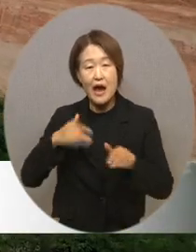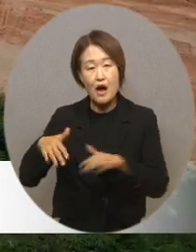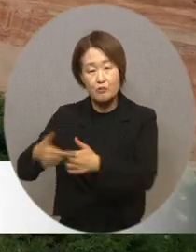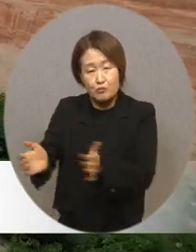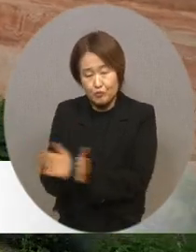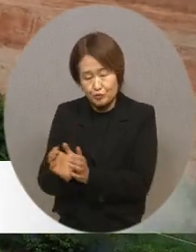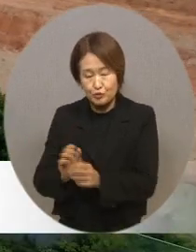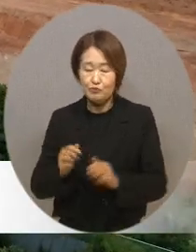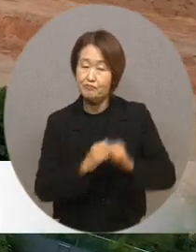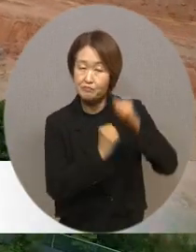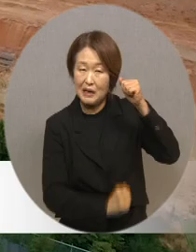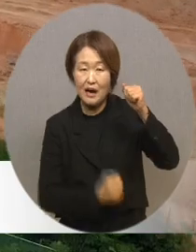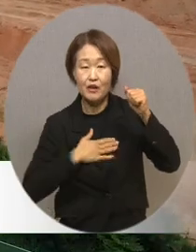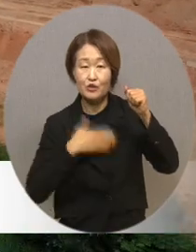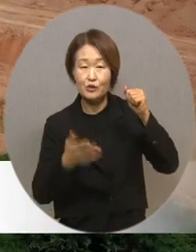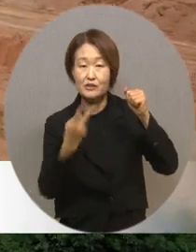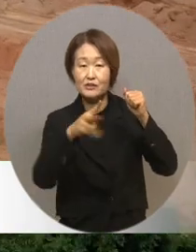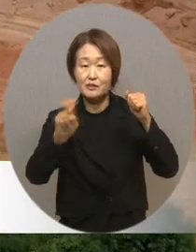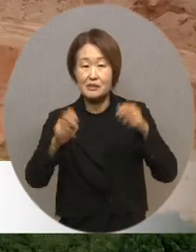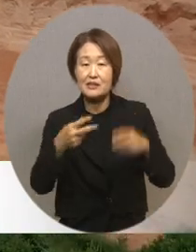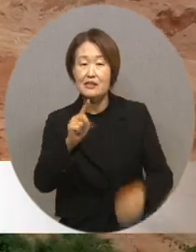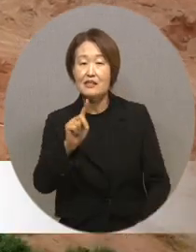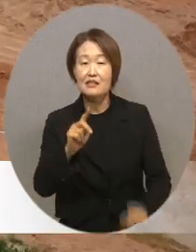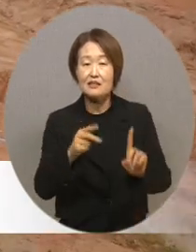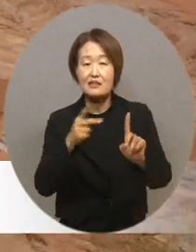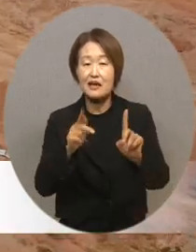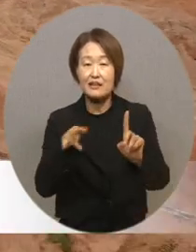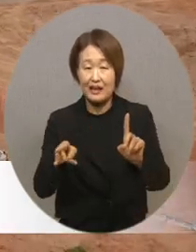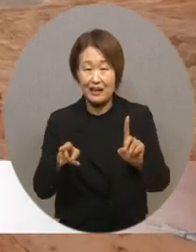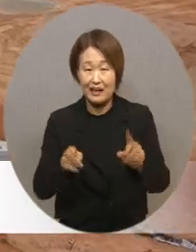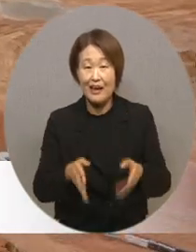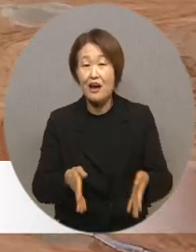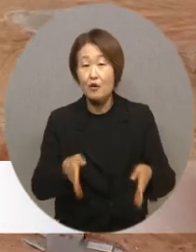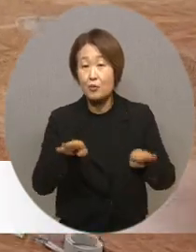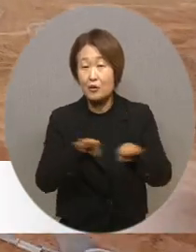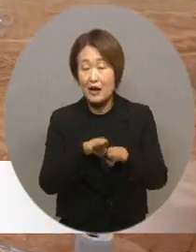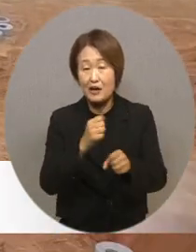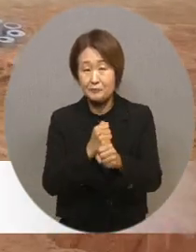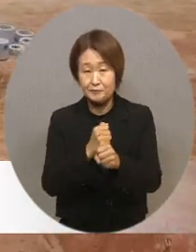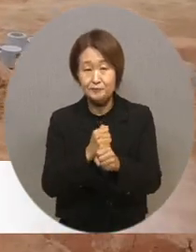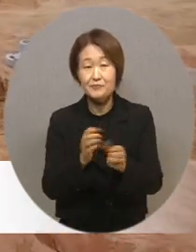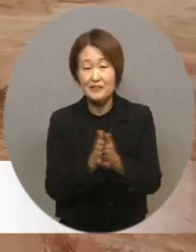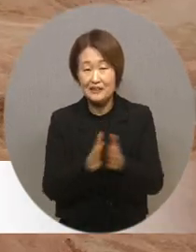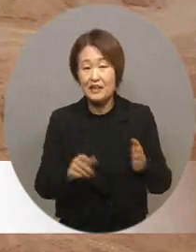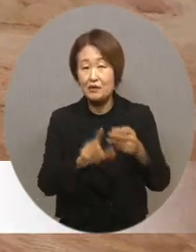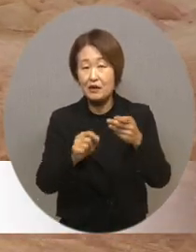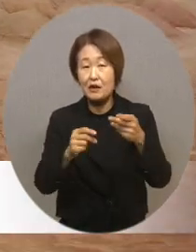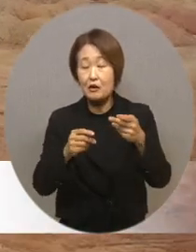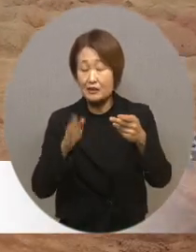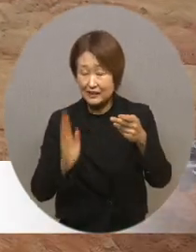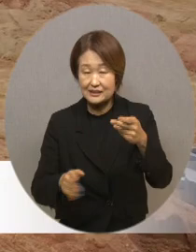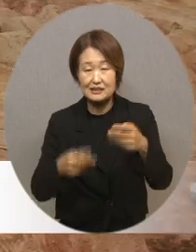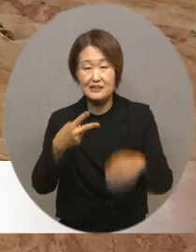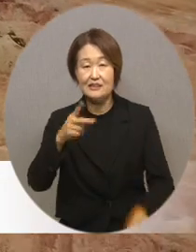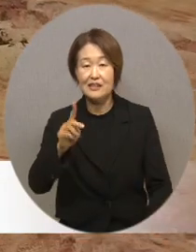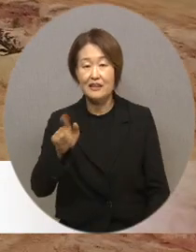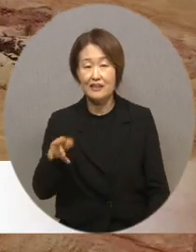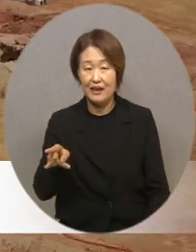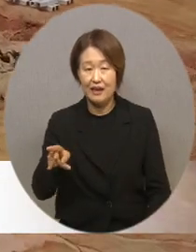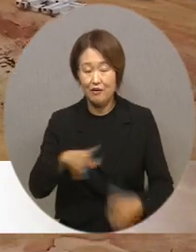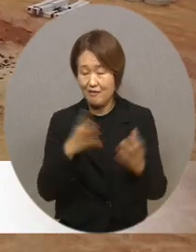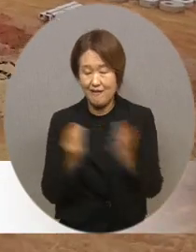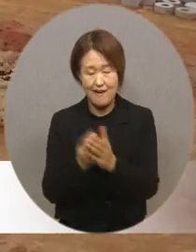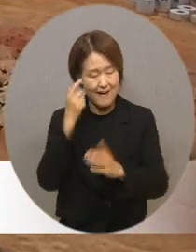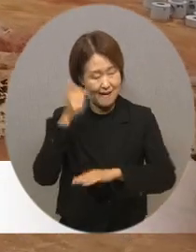지난 2020년 1단계 기반시설 공사를 완료했으며 오는 12월까지 2단계 기반시설 공사를